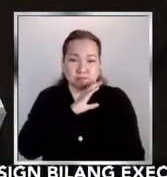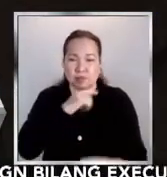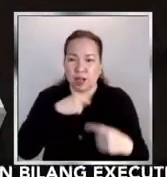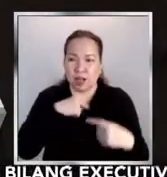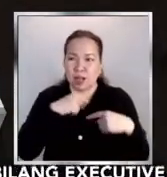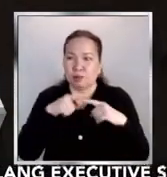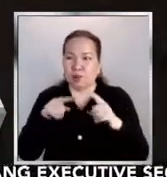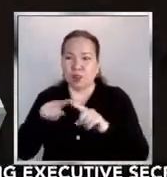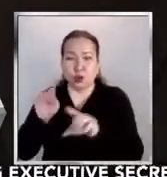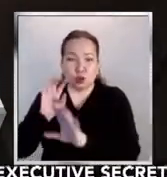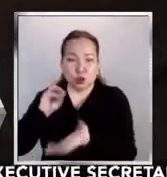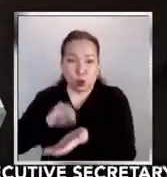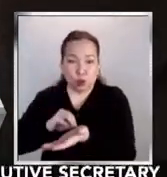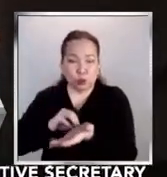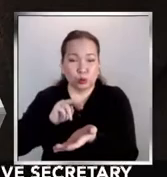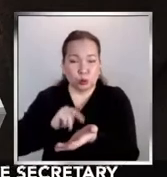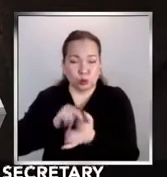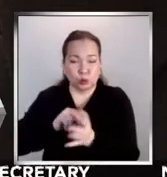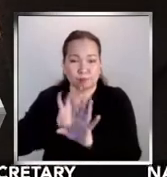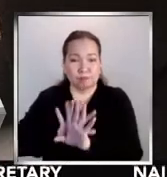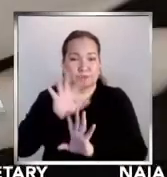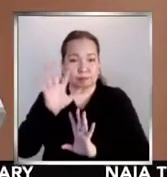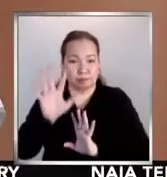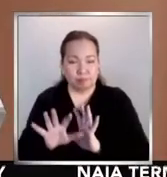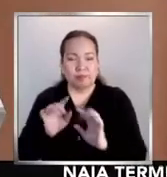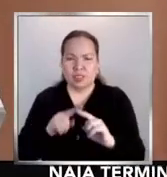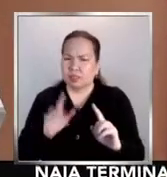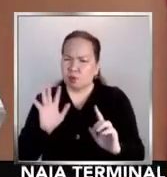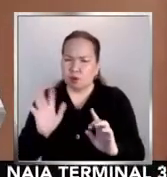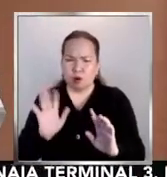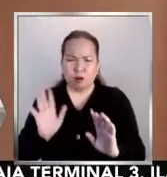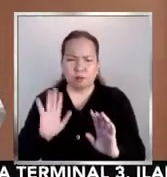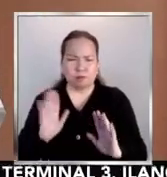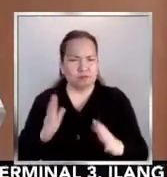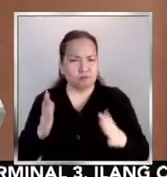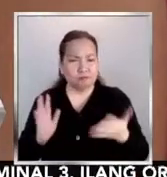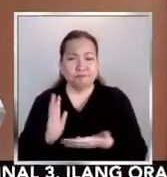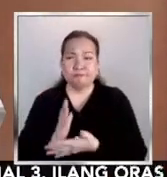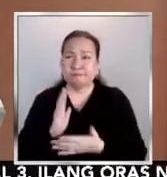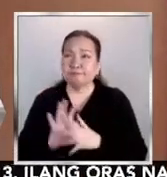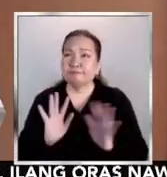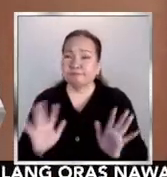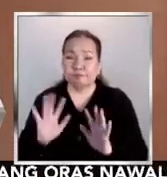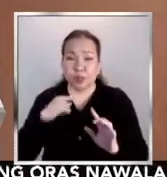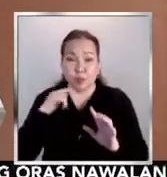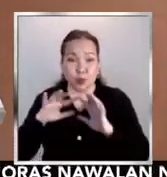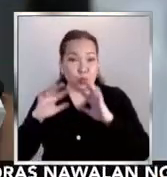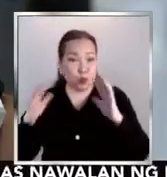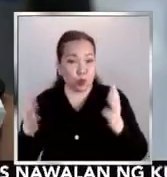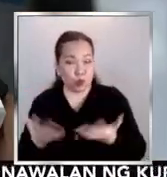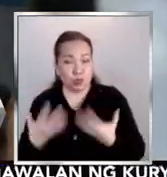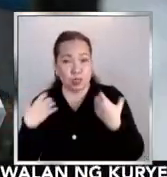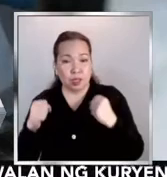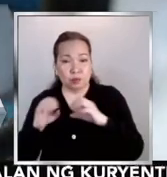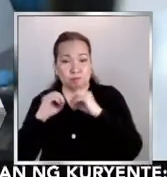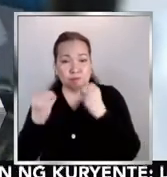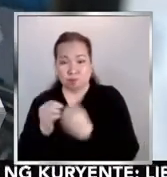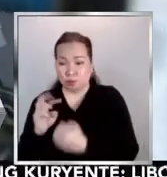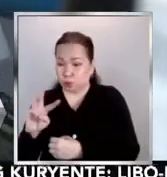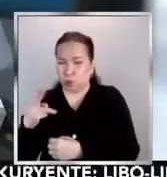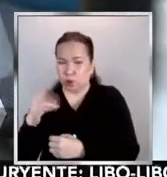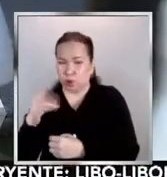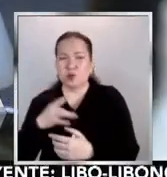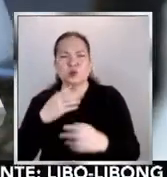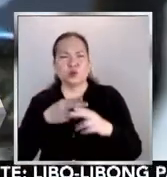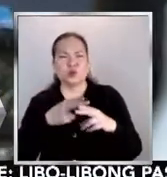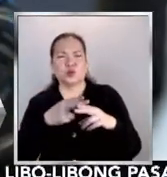workers. Hindi rin aniya dapat maging kampante dahil sa sinabi ng World Health Organization na natatanaw na nila ang pagtatapos ng